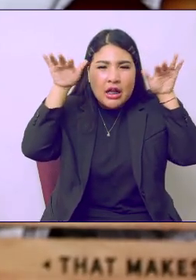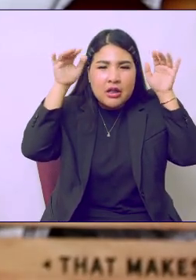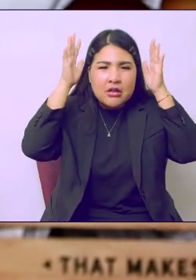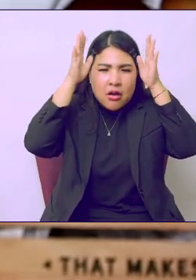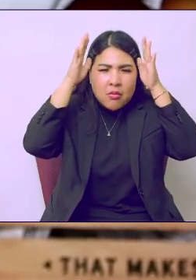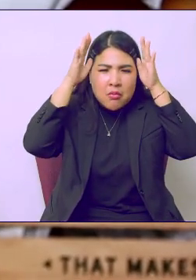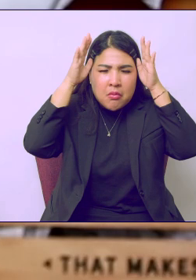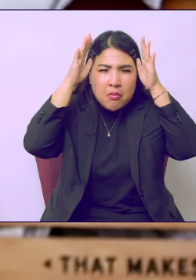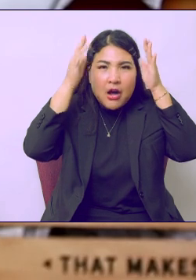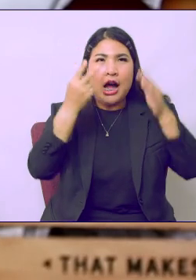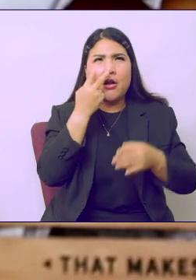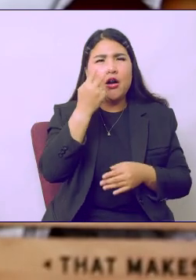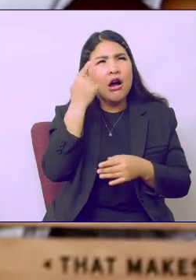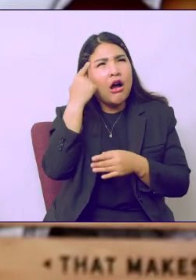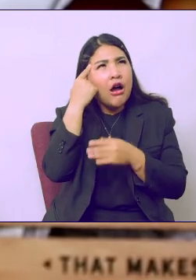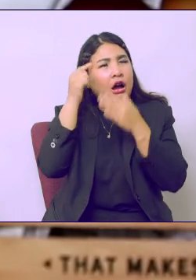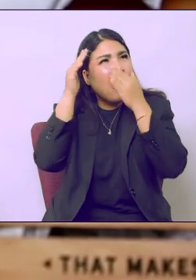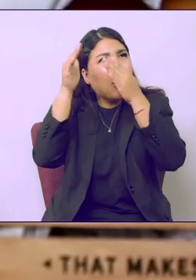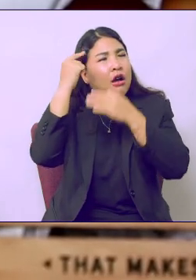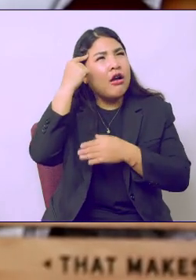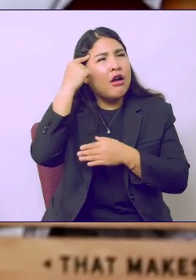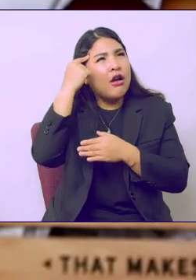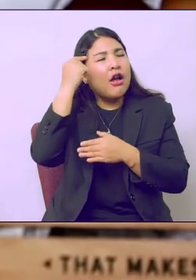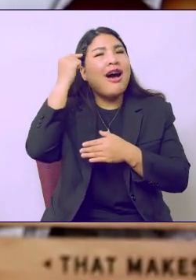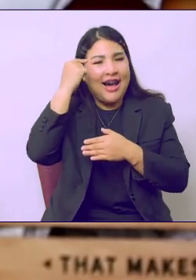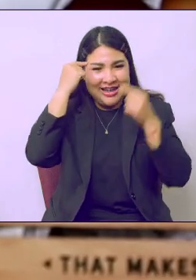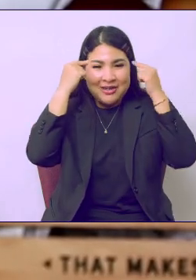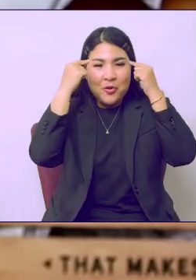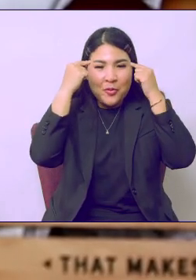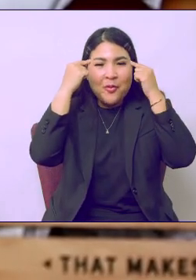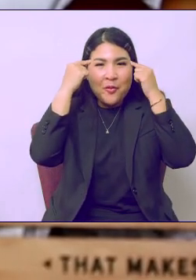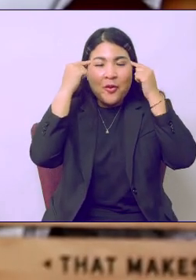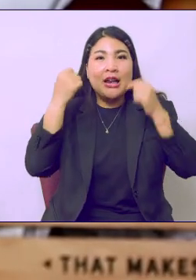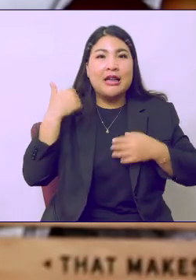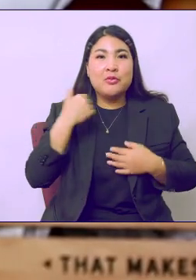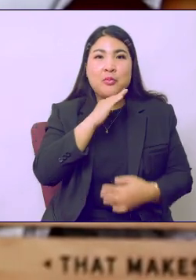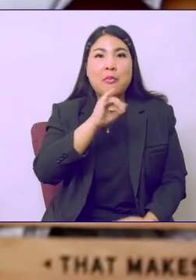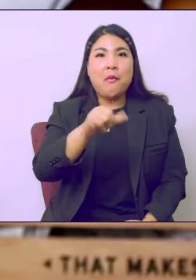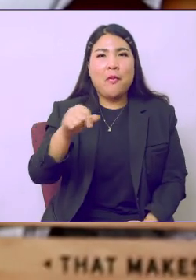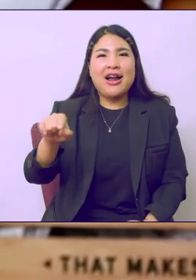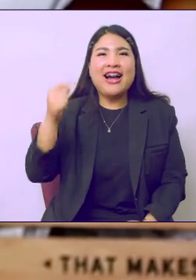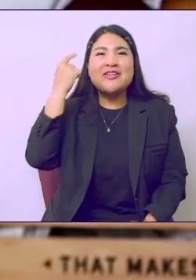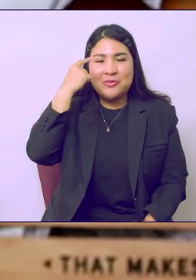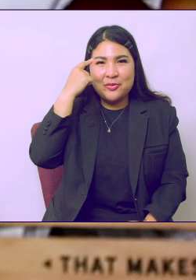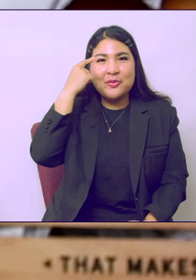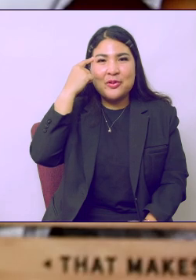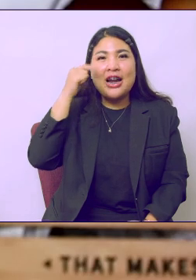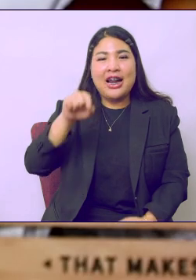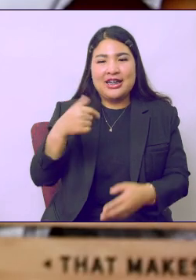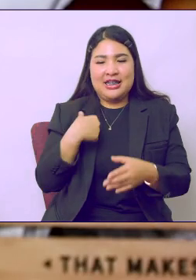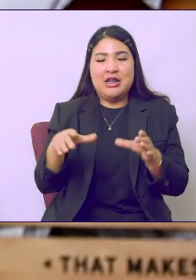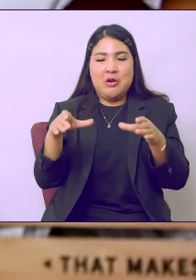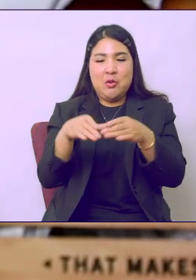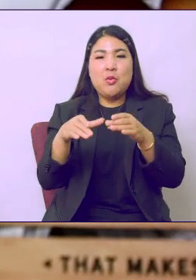นะก็จะไปโฟกัสอยู่กับไอ้การสั่นสะเทือนของของของกะโดกของเราหรือว่าบางทีเนี่ยถ้าน้องรู้เรื่องหน่อยนะครับน้องกลุ่มเด็ก